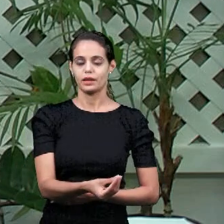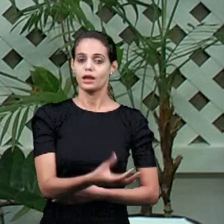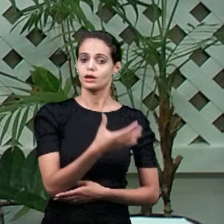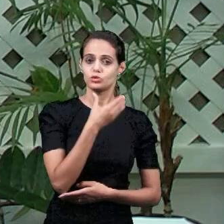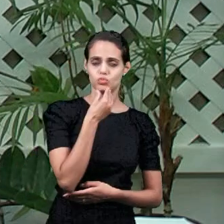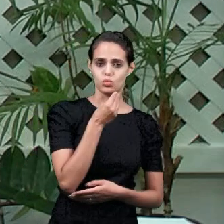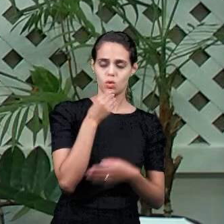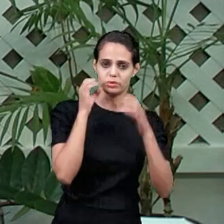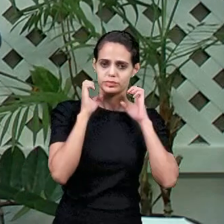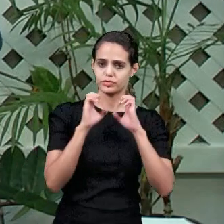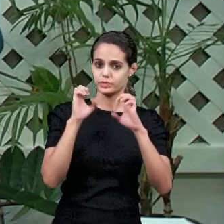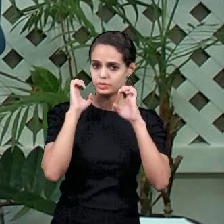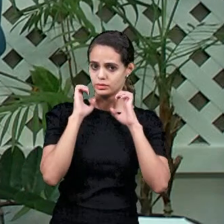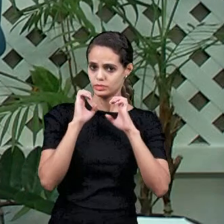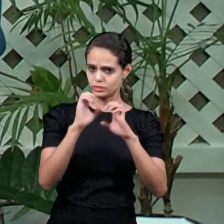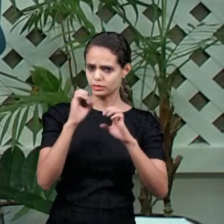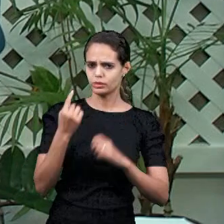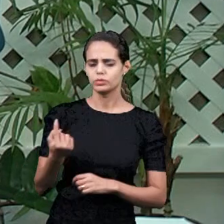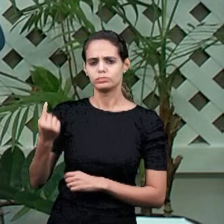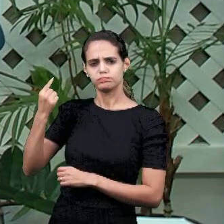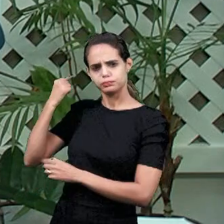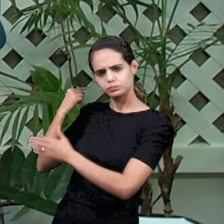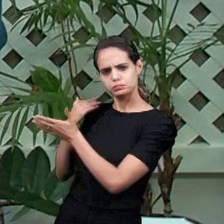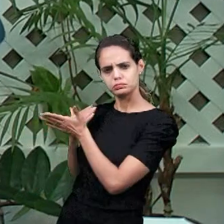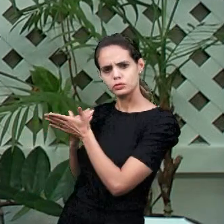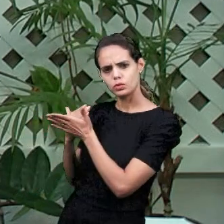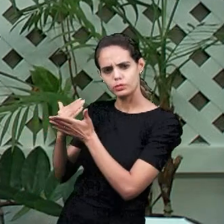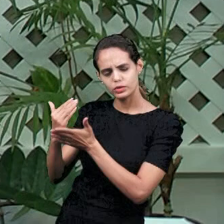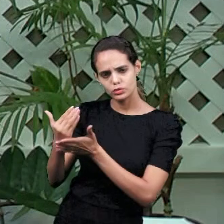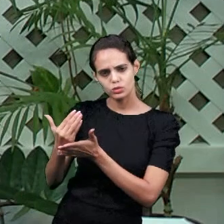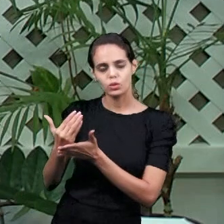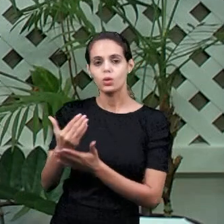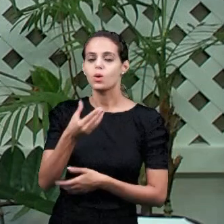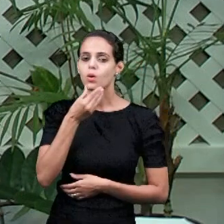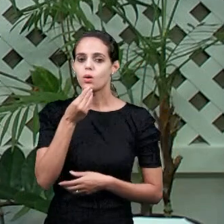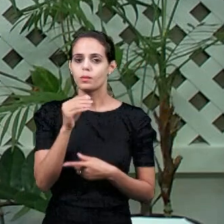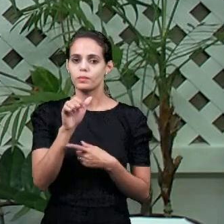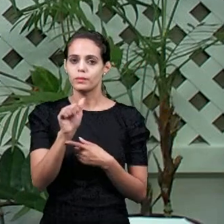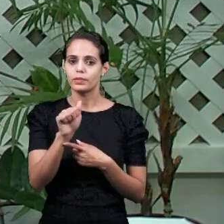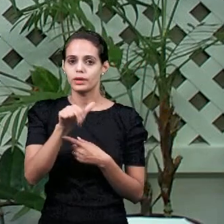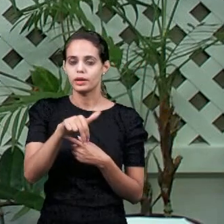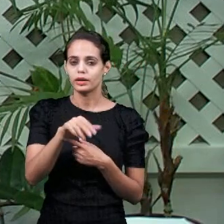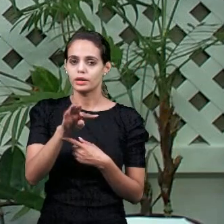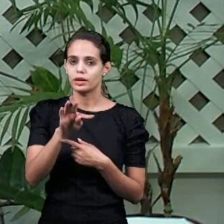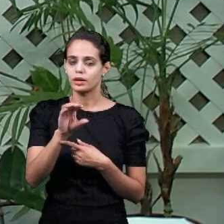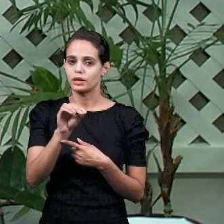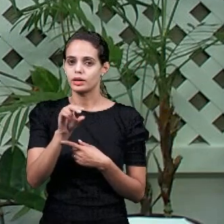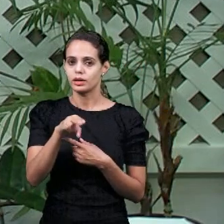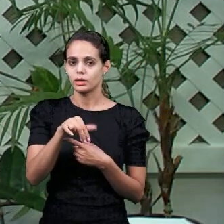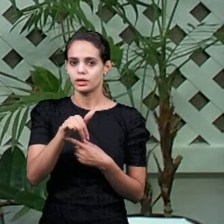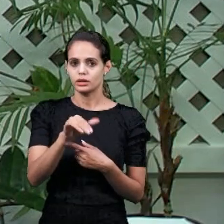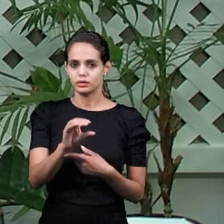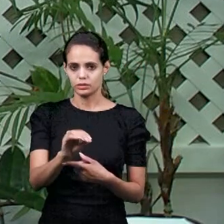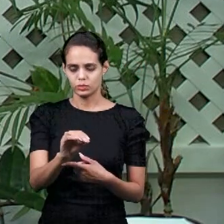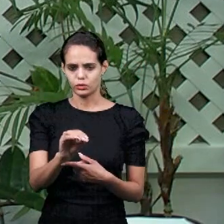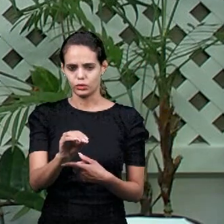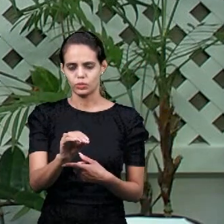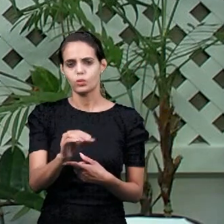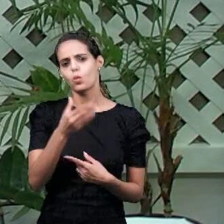enfant d'un évangéliste, serviteur de Dieu, notre frère Antônio Reis Pinheiro, un homme simple,